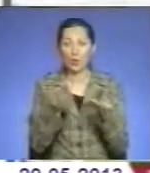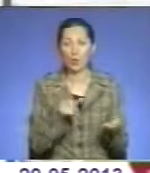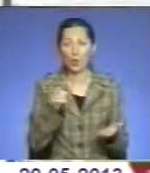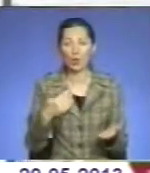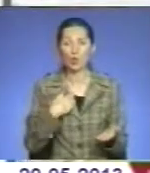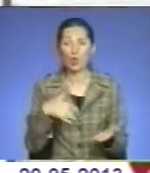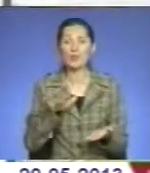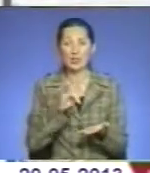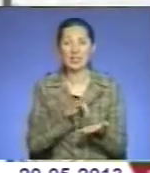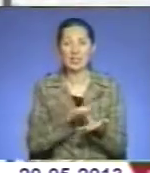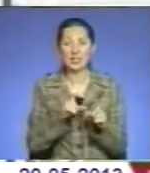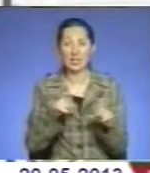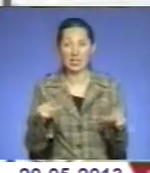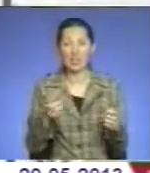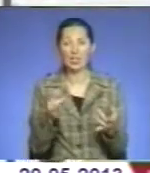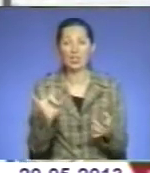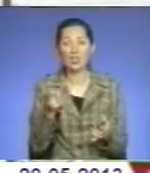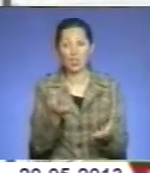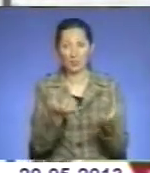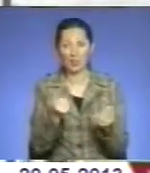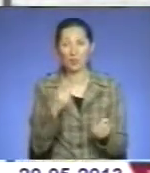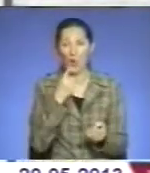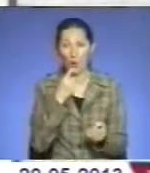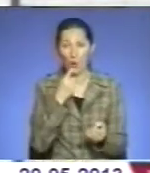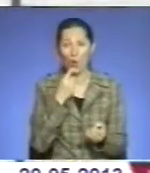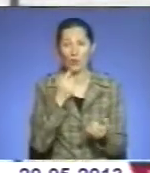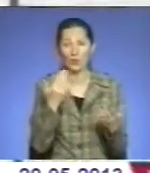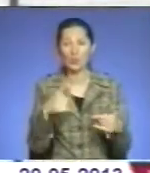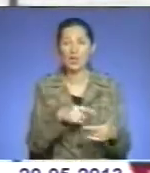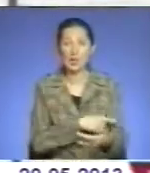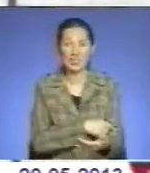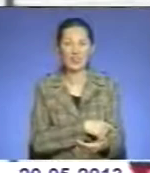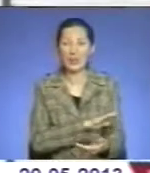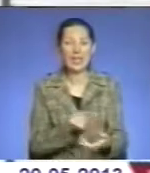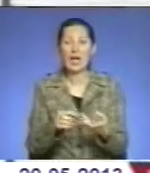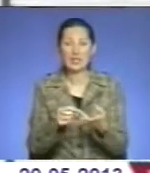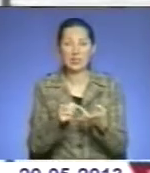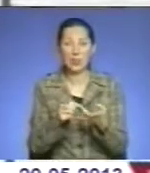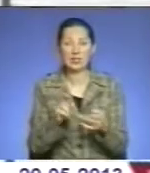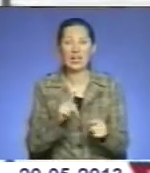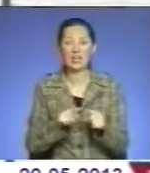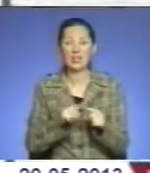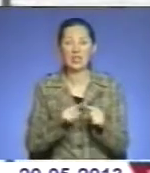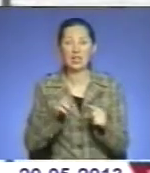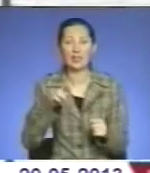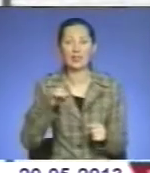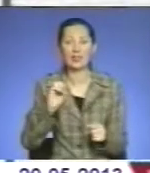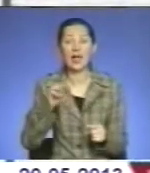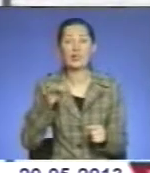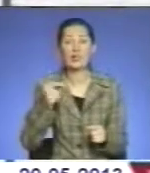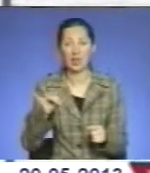центр. Ще раз візьмемо в неї кров, але вже з вени, а не з пальчика, як при швидких тестах.